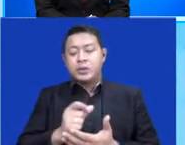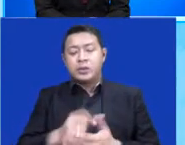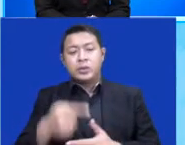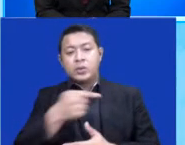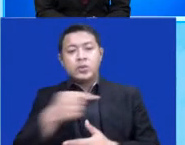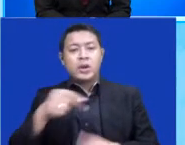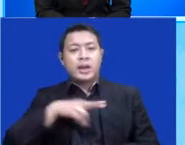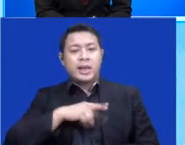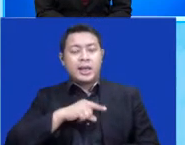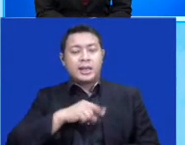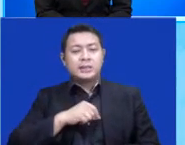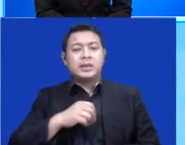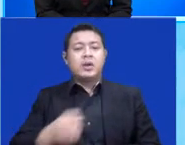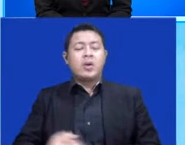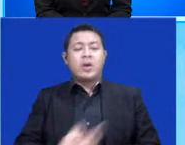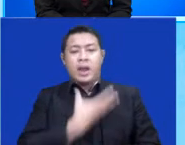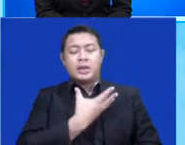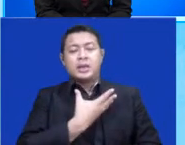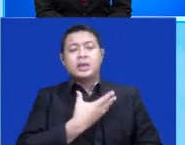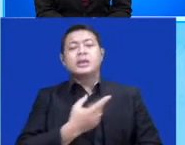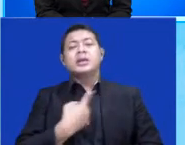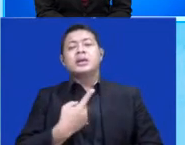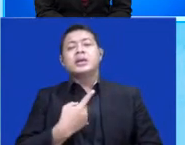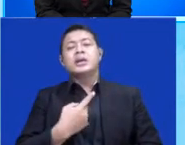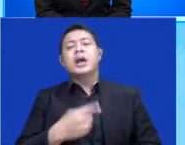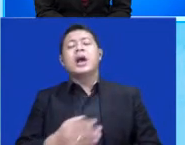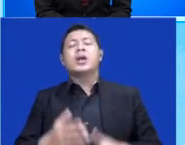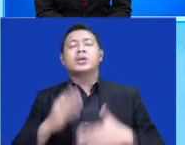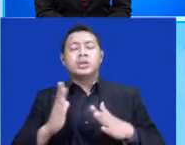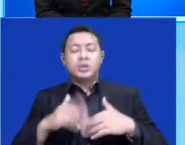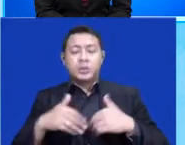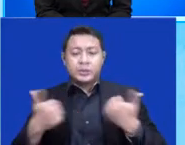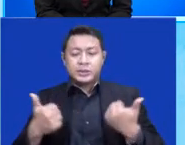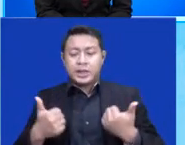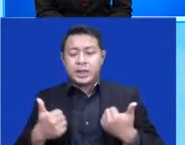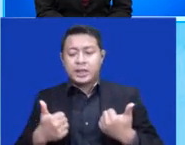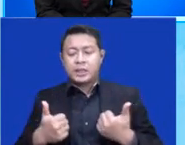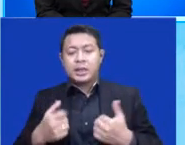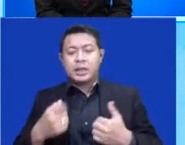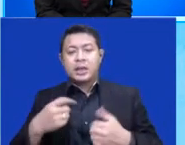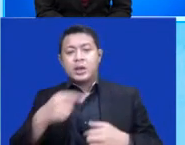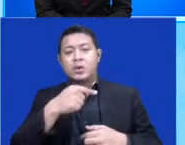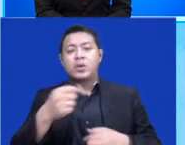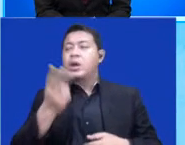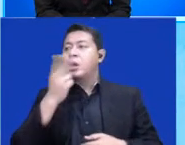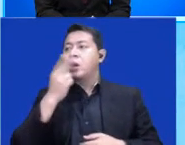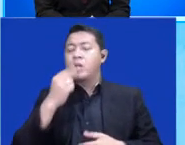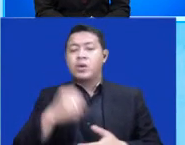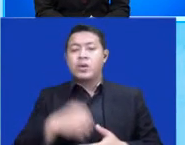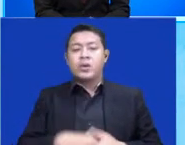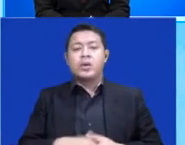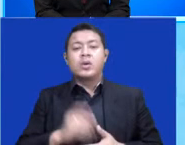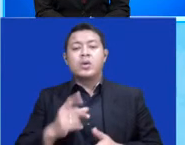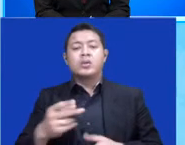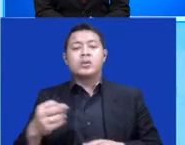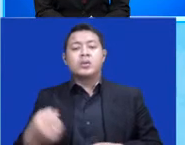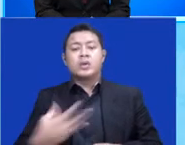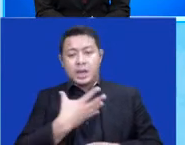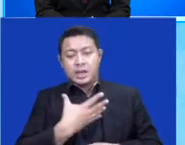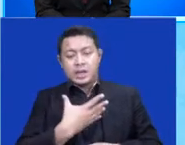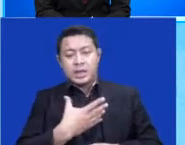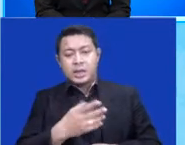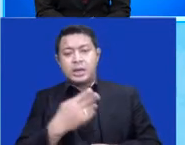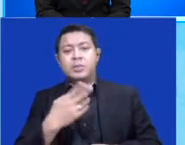risiko kanker, kita pola hidup sehat tadi kembali cerdik termasuk mengurangi asap rokok. Jadi untuk kanker mungkin lebih